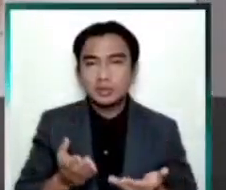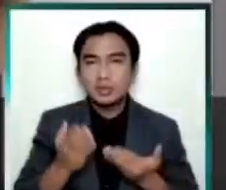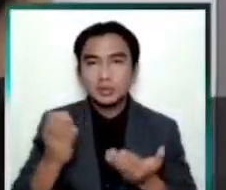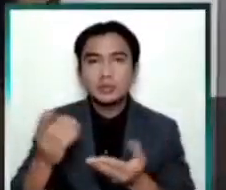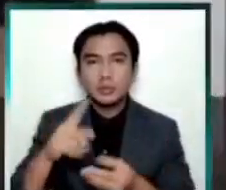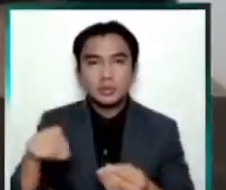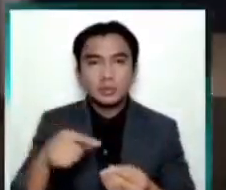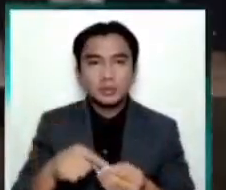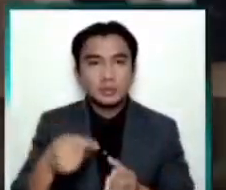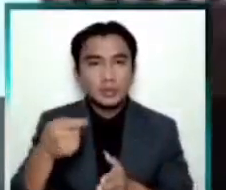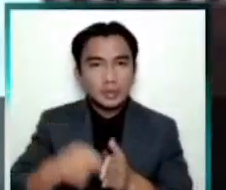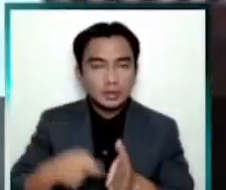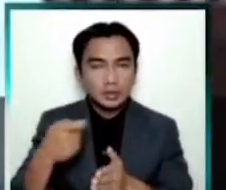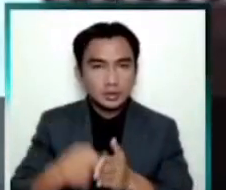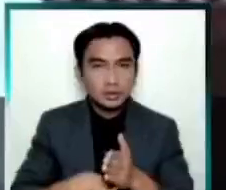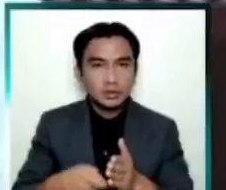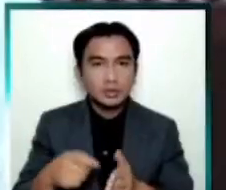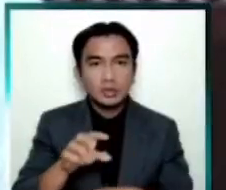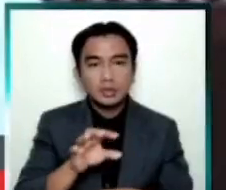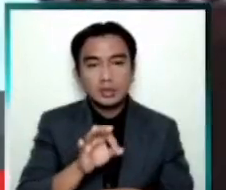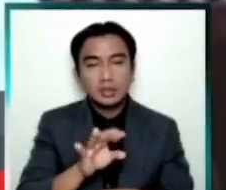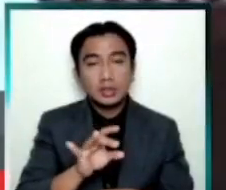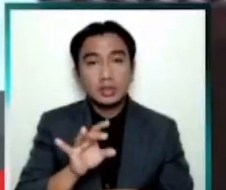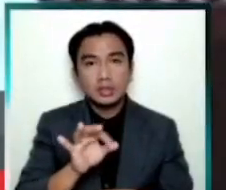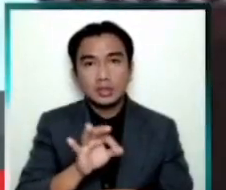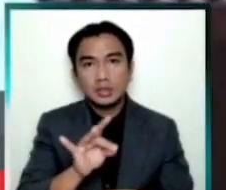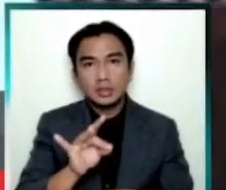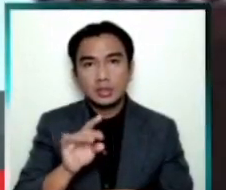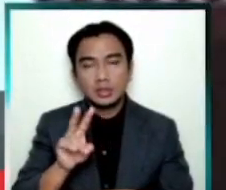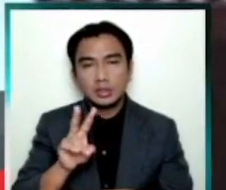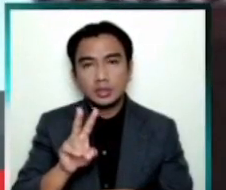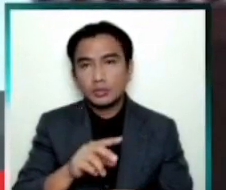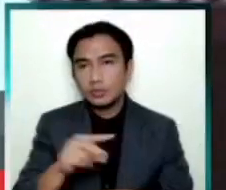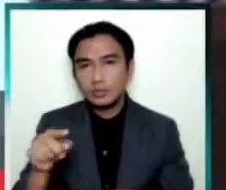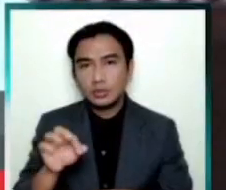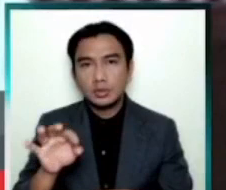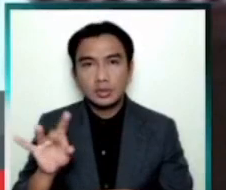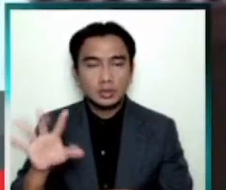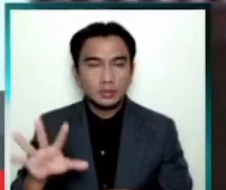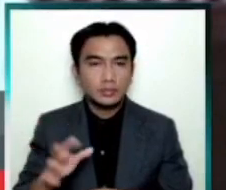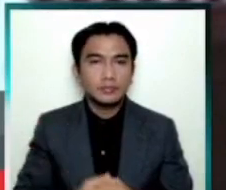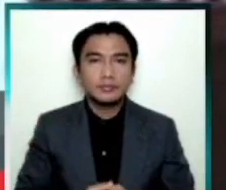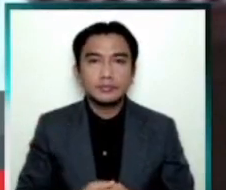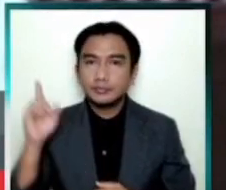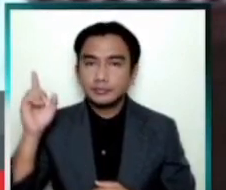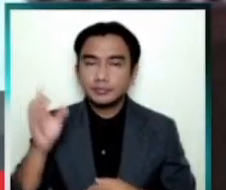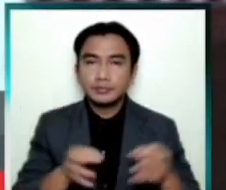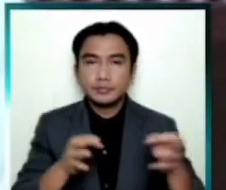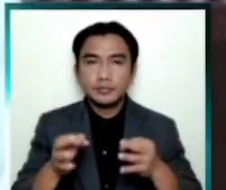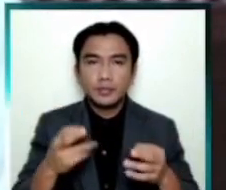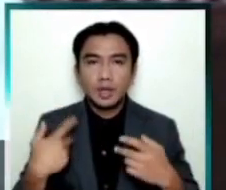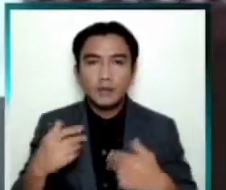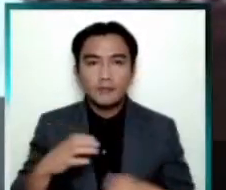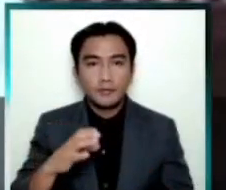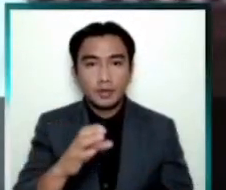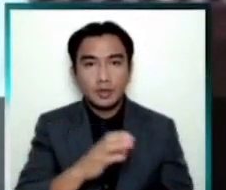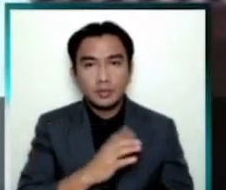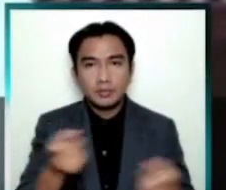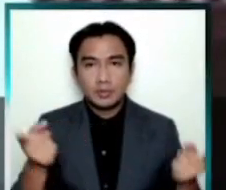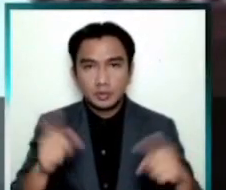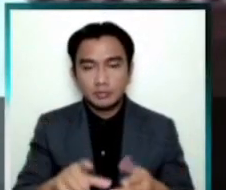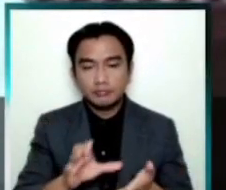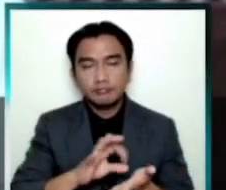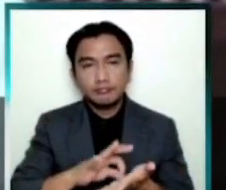hanggang 1985. Kung ang Joint Houses of Congress ay magsisimula ng canvassing tapos